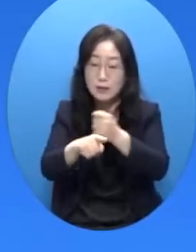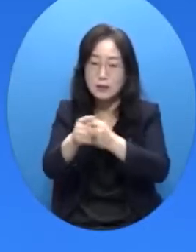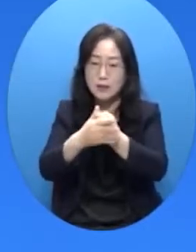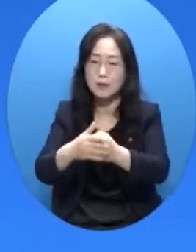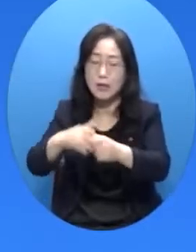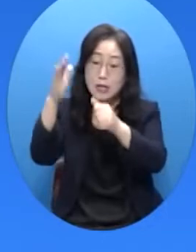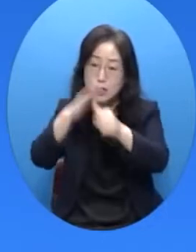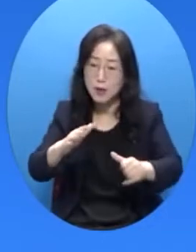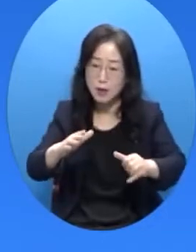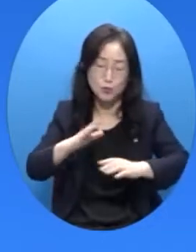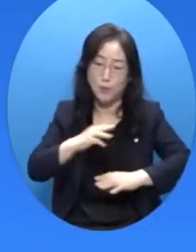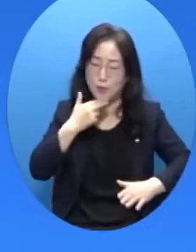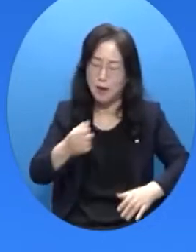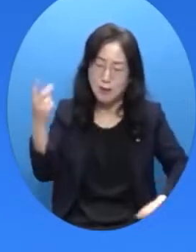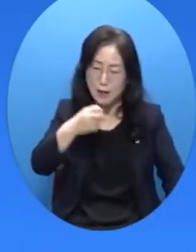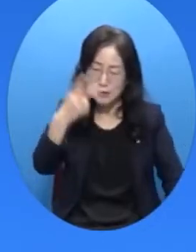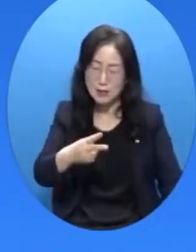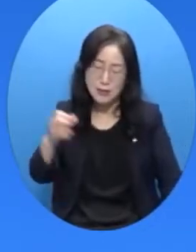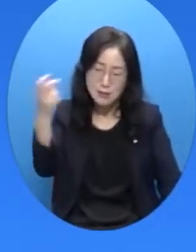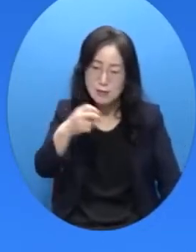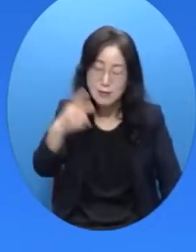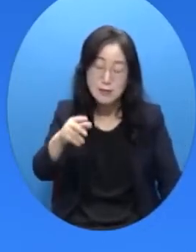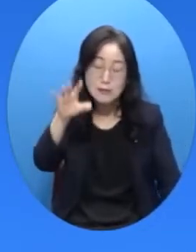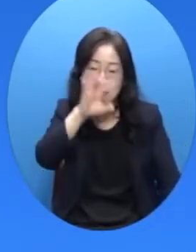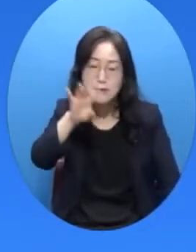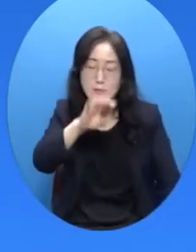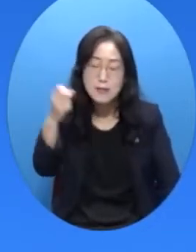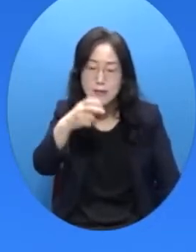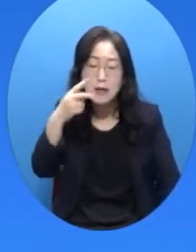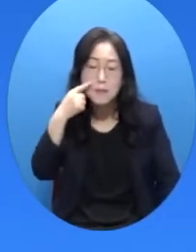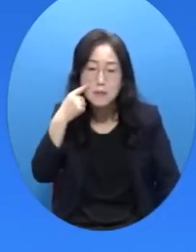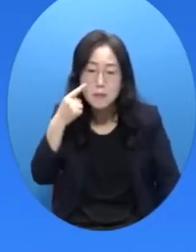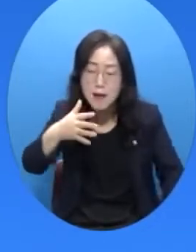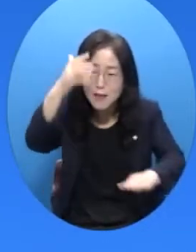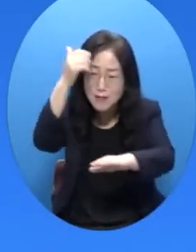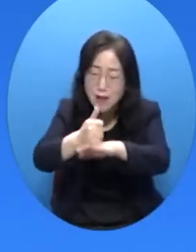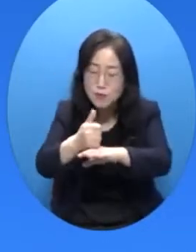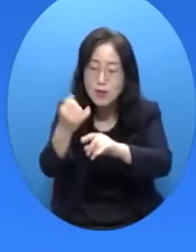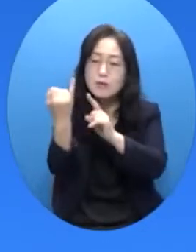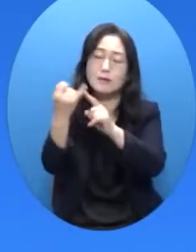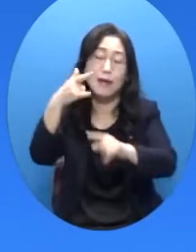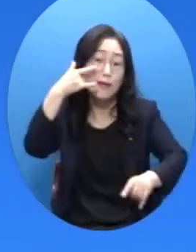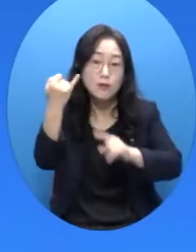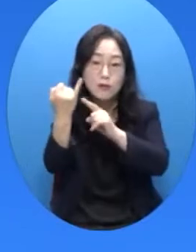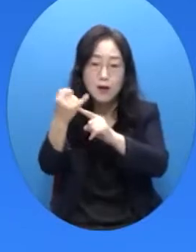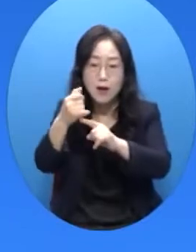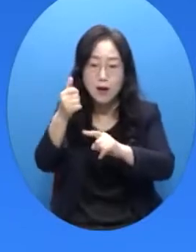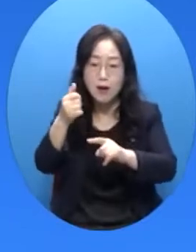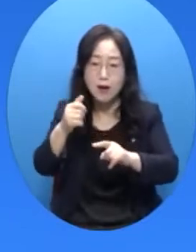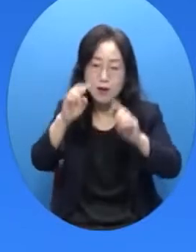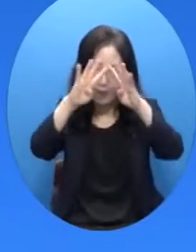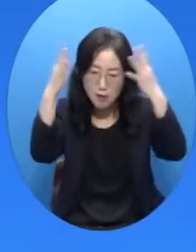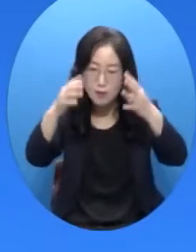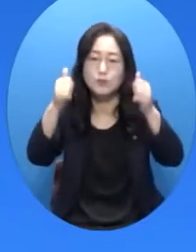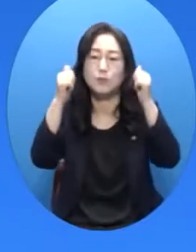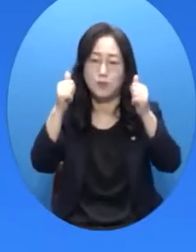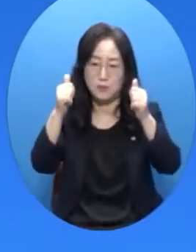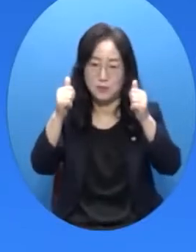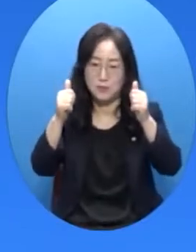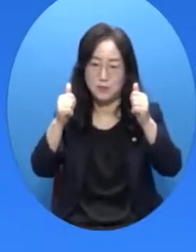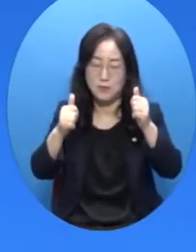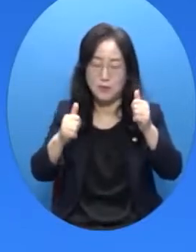하나님의 사람들이 되어야 합니다. 이것이 바로 십자가 사랑의 완성입니다. 예수님께서 십자가에서 하나님 사랑, 이웃